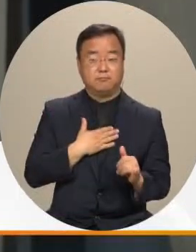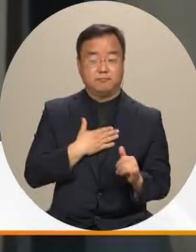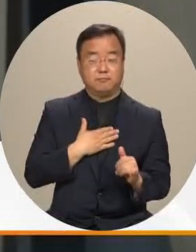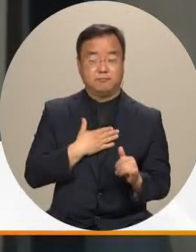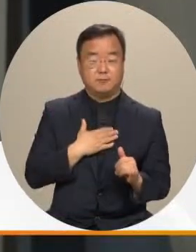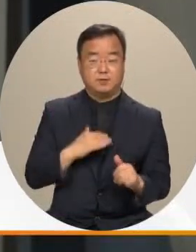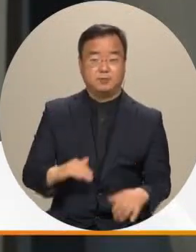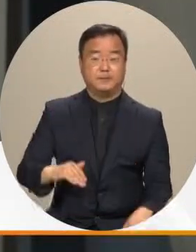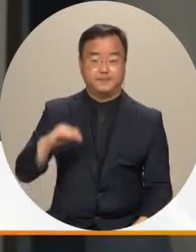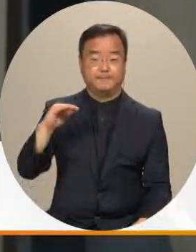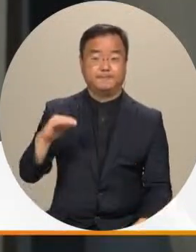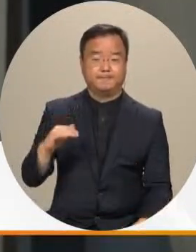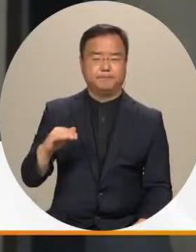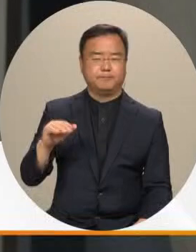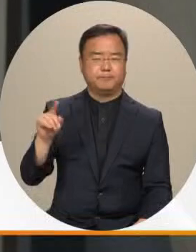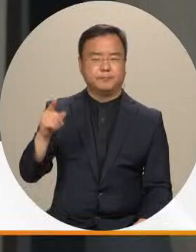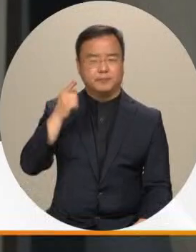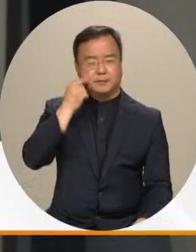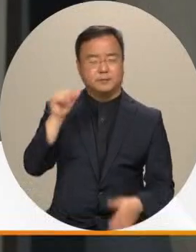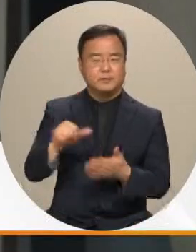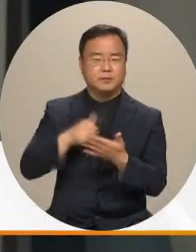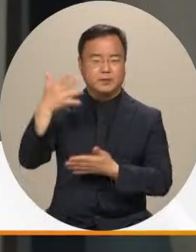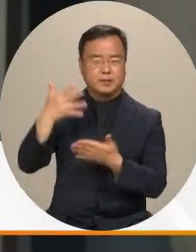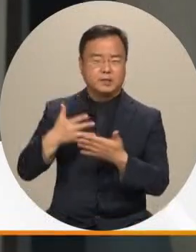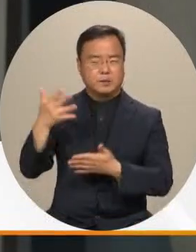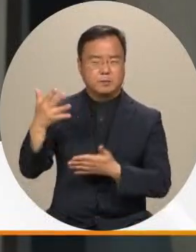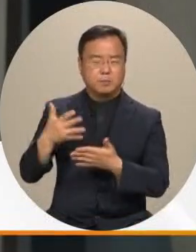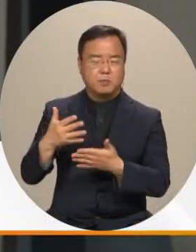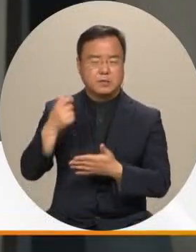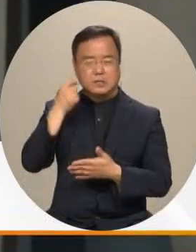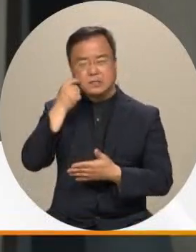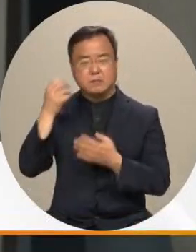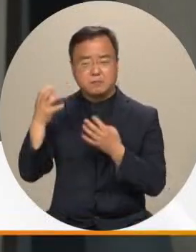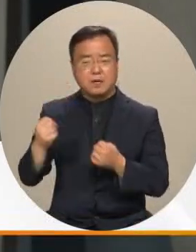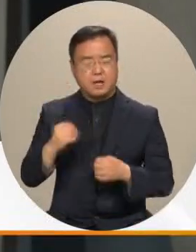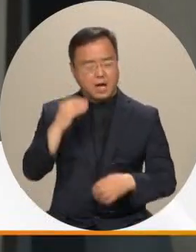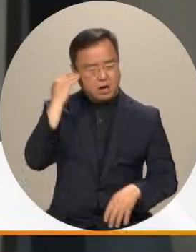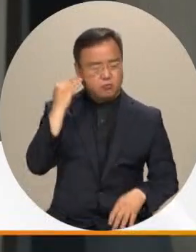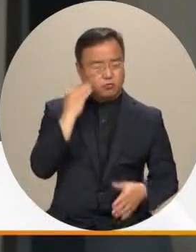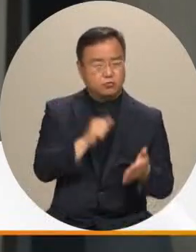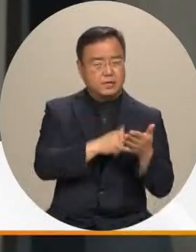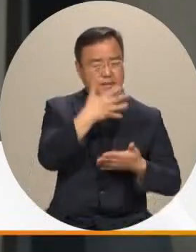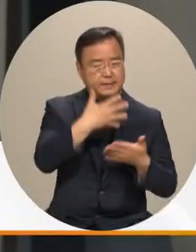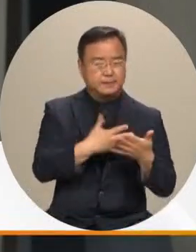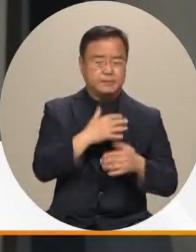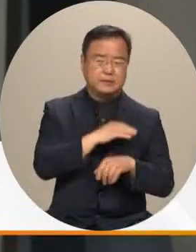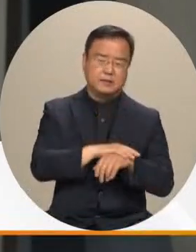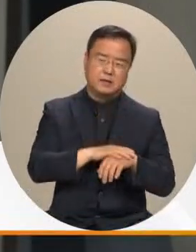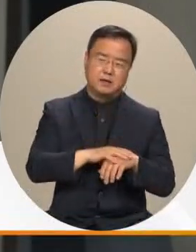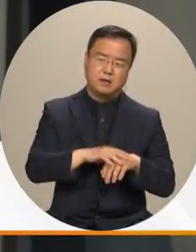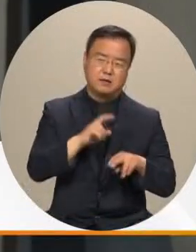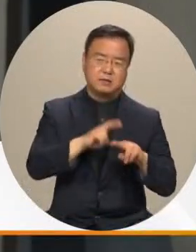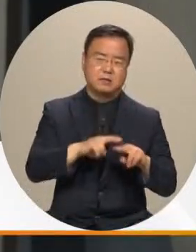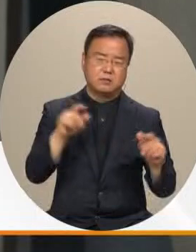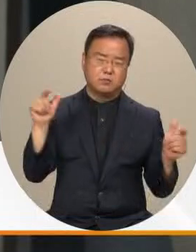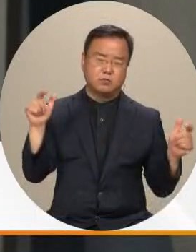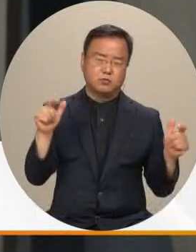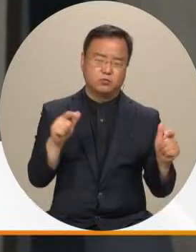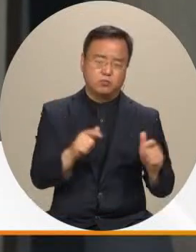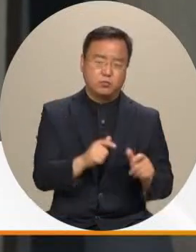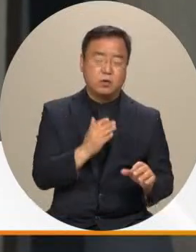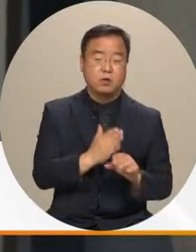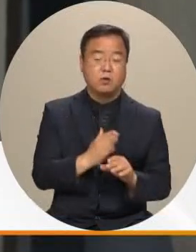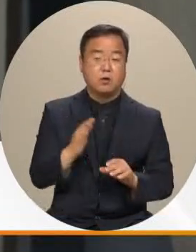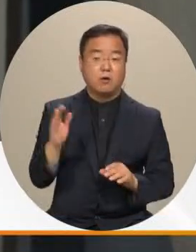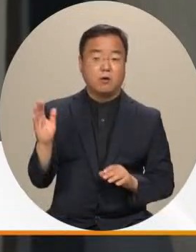이제 점점 일본 애니메이션에 밀려 국내 창작 애니메이션이 조금 더 자리를 잃어가는 상황이거든요 그리고